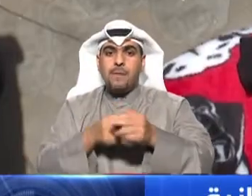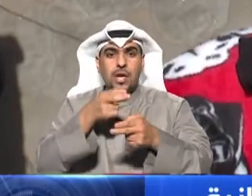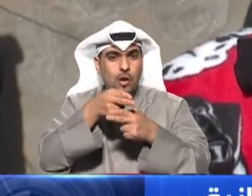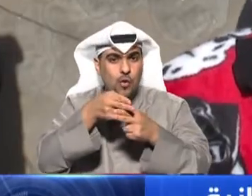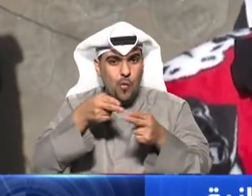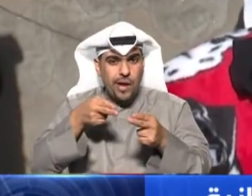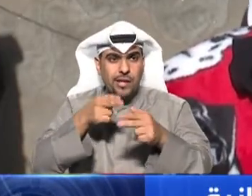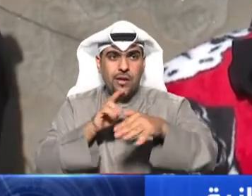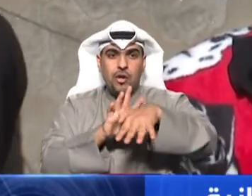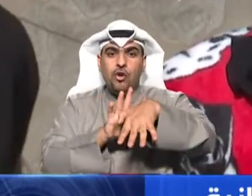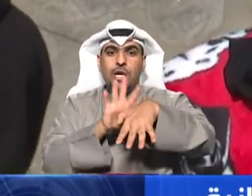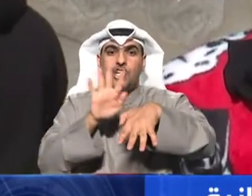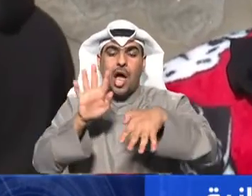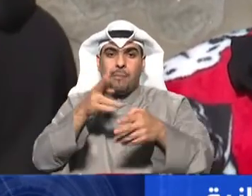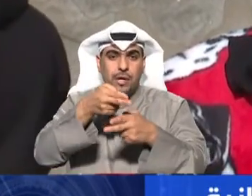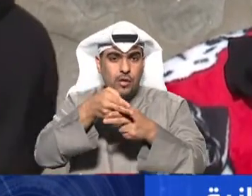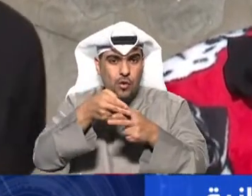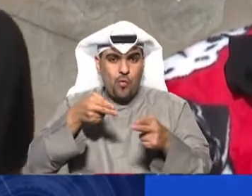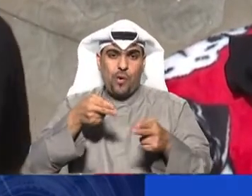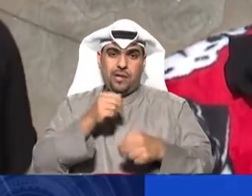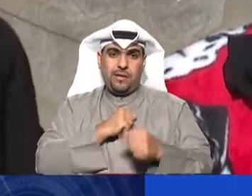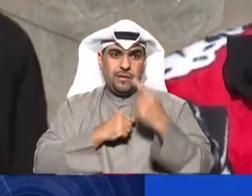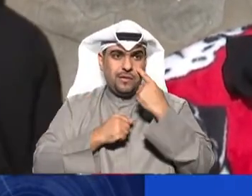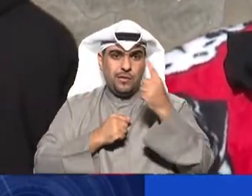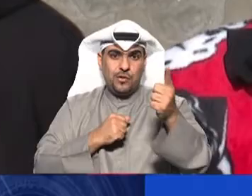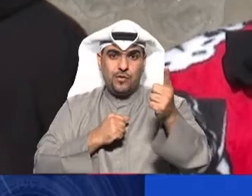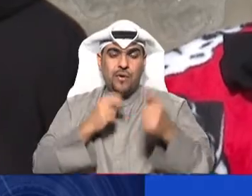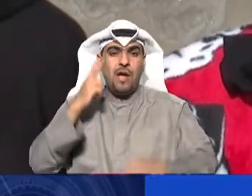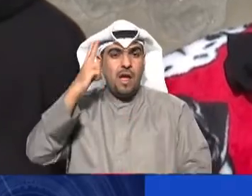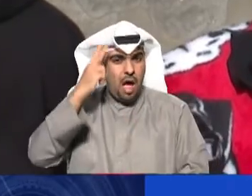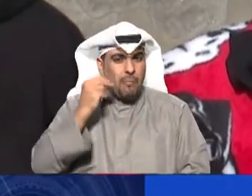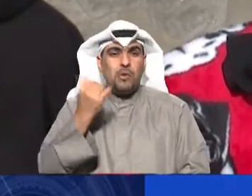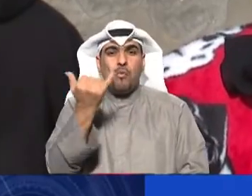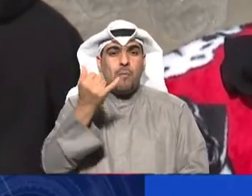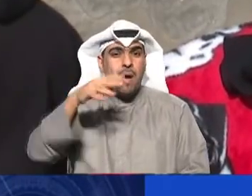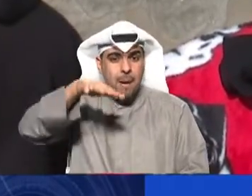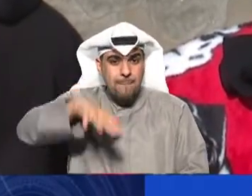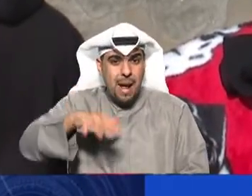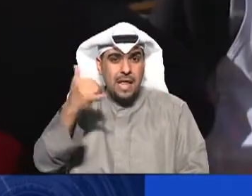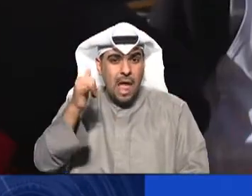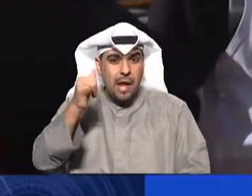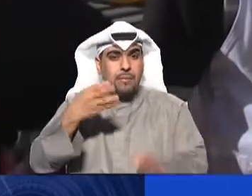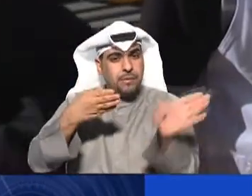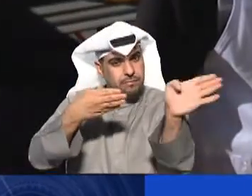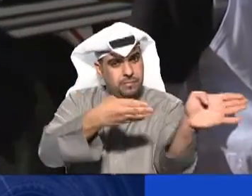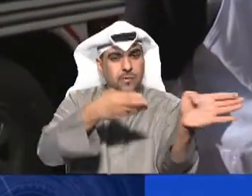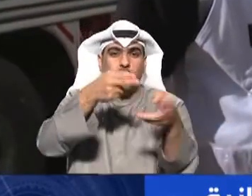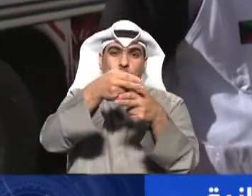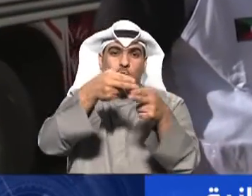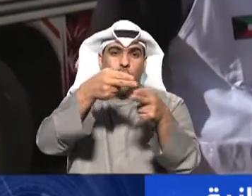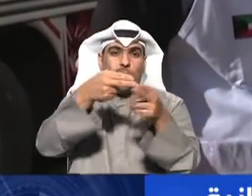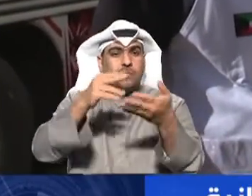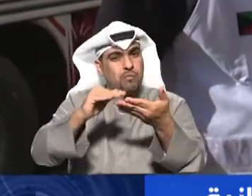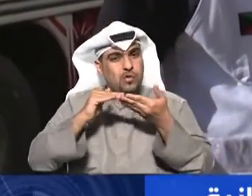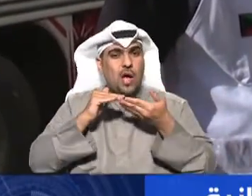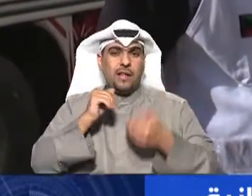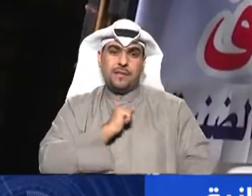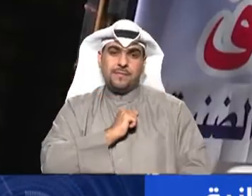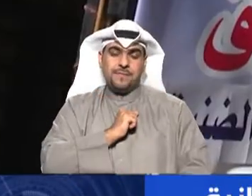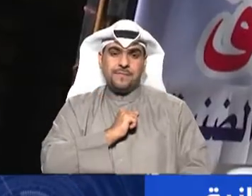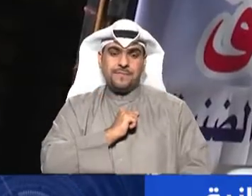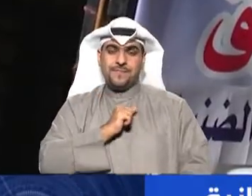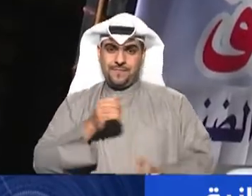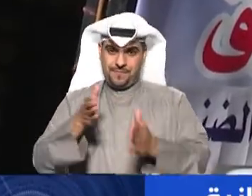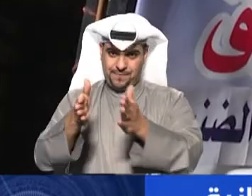جميع الأخوة العرب يحظوا حظ دولة الكويت لمساعدة الشعب اللبناني. جدير بالذكر أن وفد الهلال